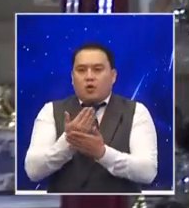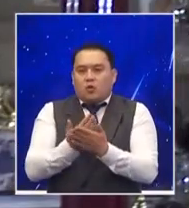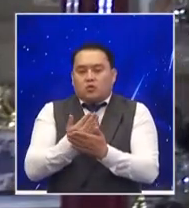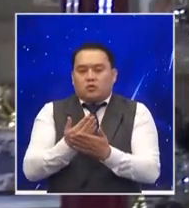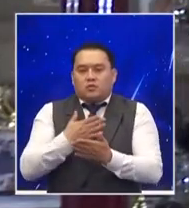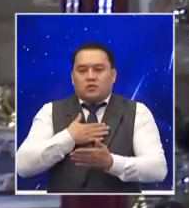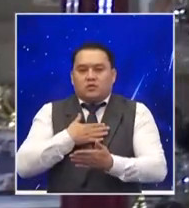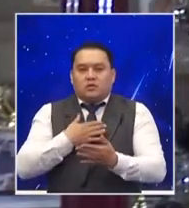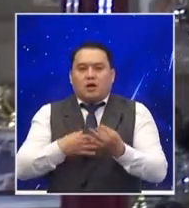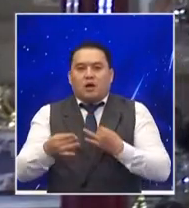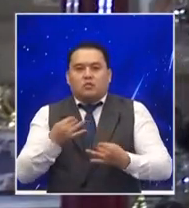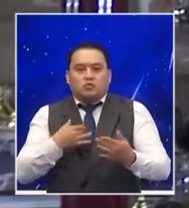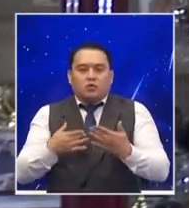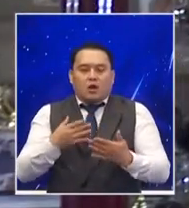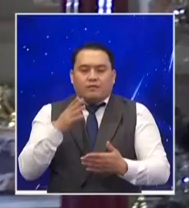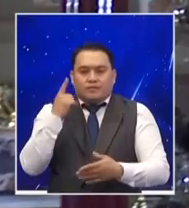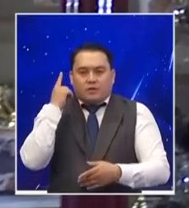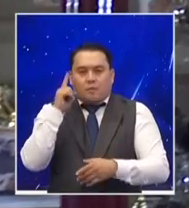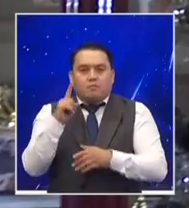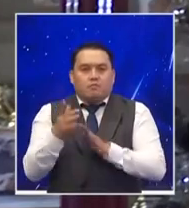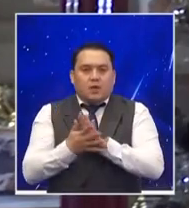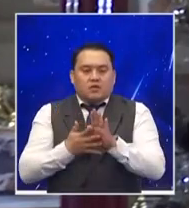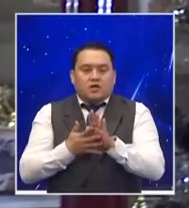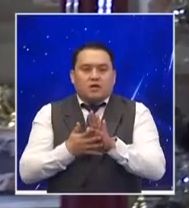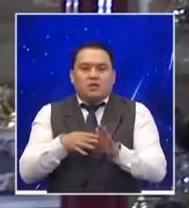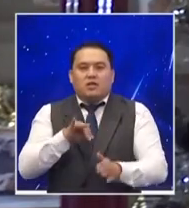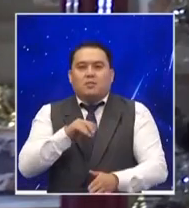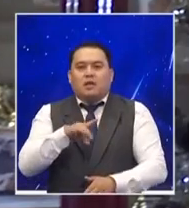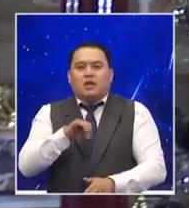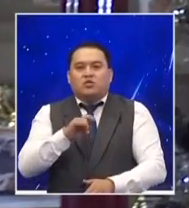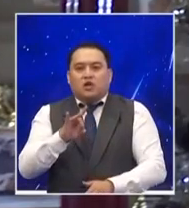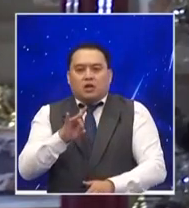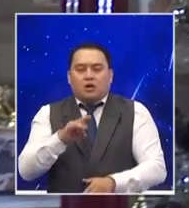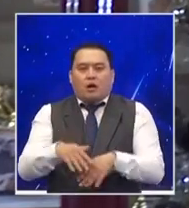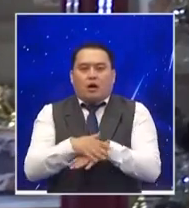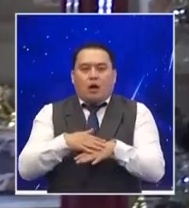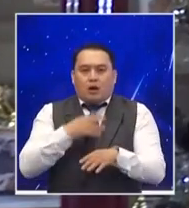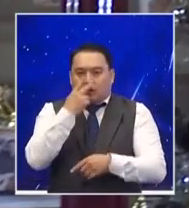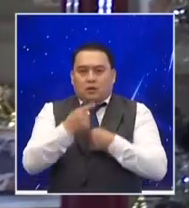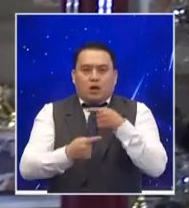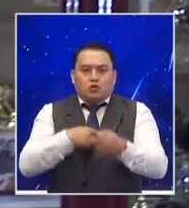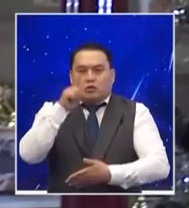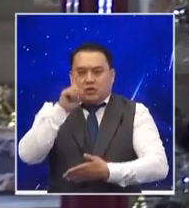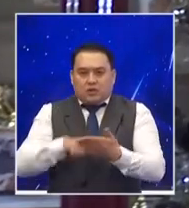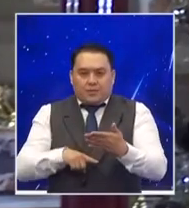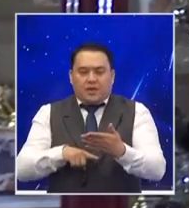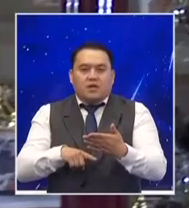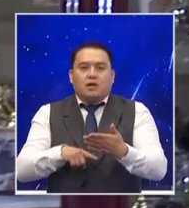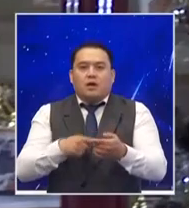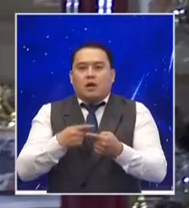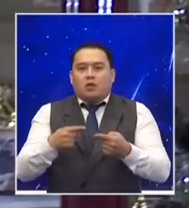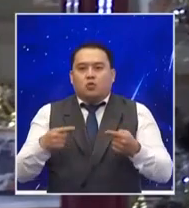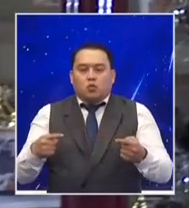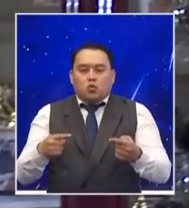сүйсіне әңгімелейміз. Ең бастысы иманашарға барын ашып, мына біздің дәстүрлі дініміздің жер-жерде